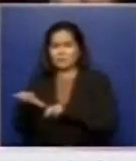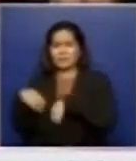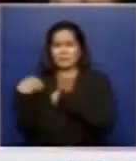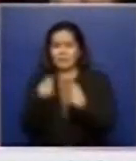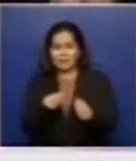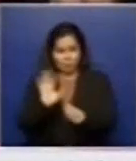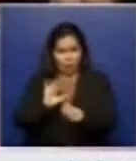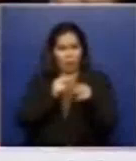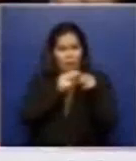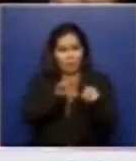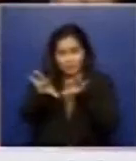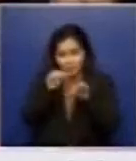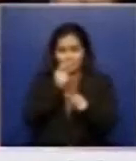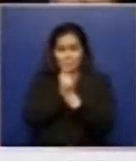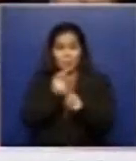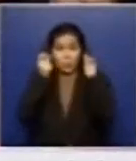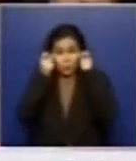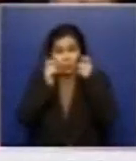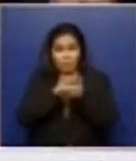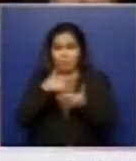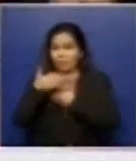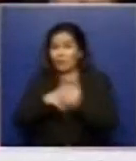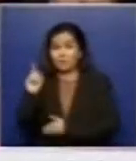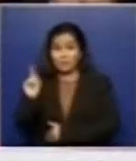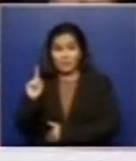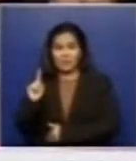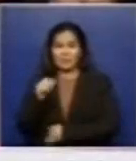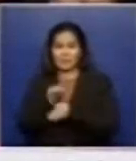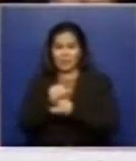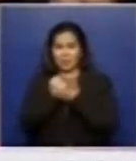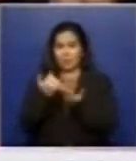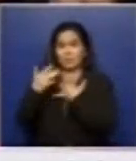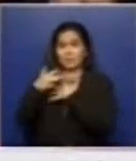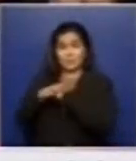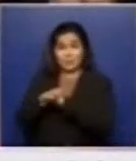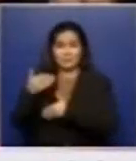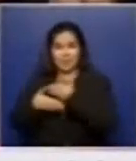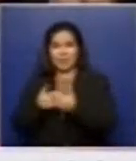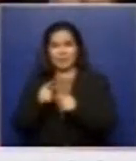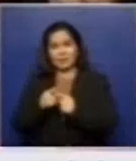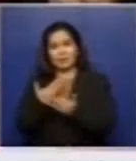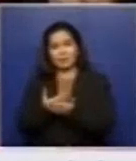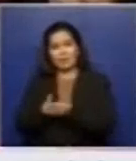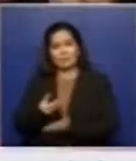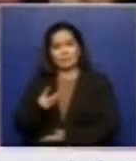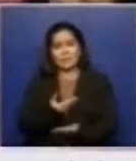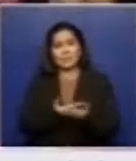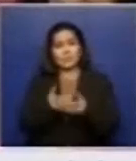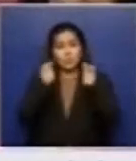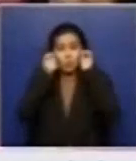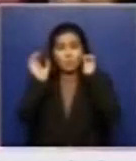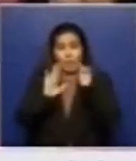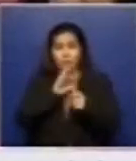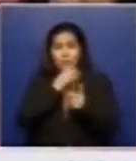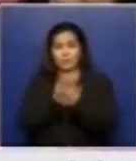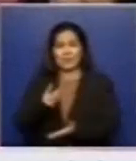องเลี้ยงวัวเสร็จน้องจะขายที่ไหนพี่จะขายให้น้องแต่อย่าให้เงินน้องไปซื้อวัวเพราะถ้าให้เงินน้องไ